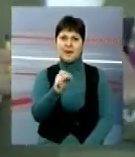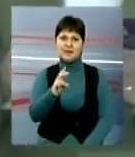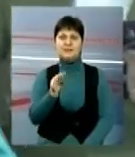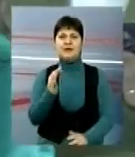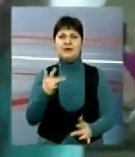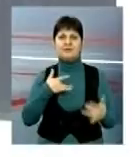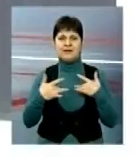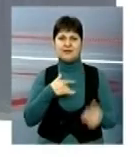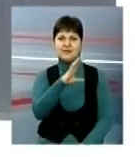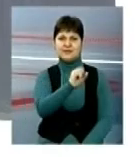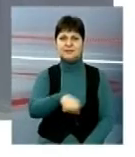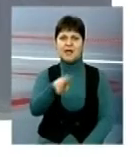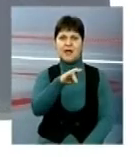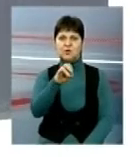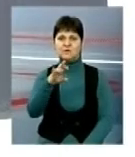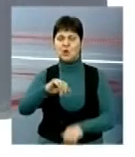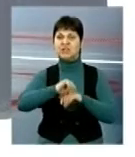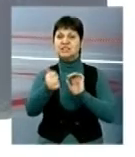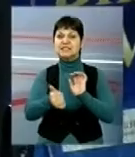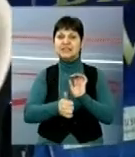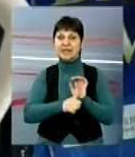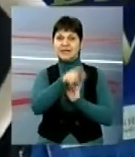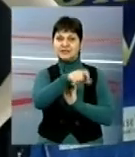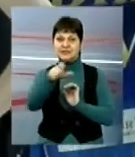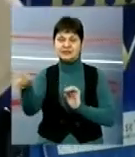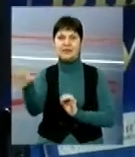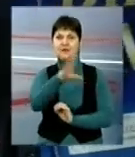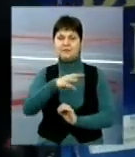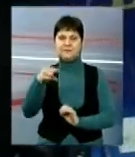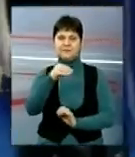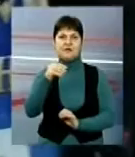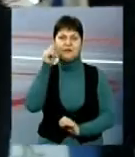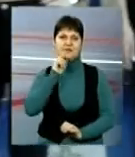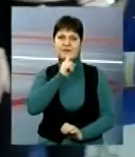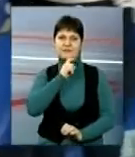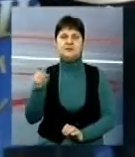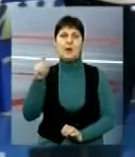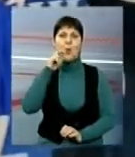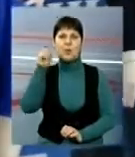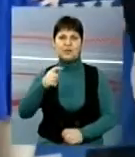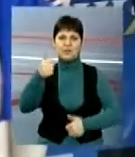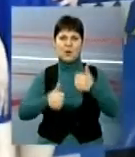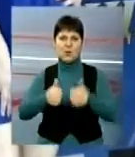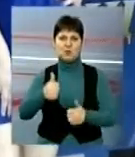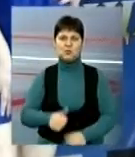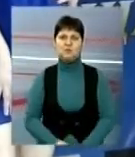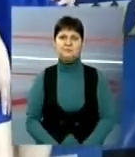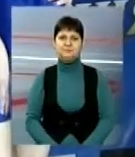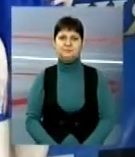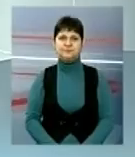серед 16 оберуть ту, яка представлятиме Вінницю на всеукраїнському конкурсі краси. Аліна Бабій, Андрій Солима, ТНВ.